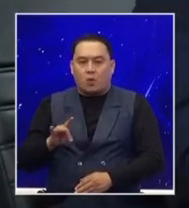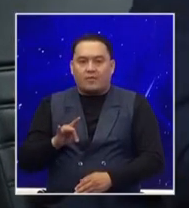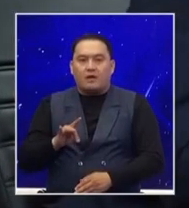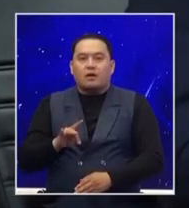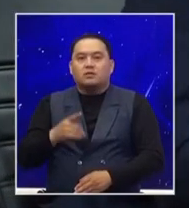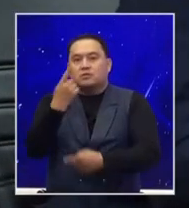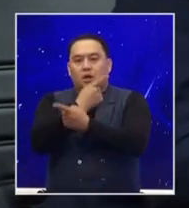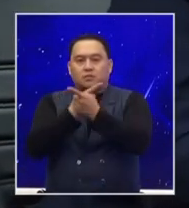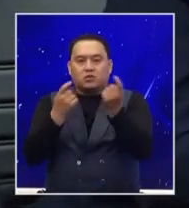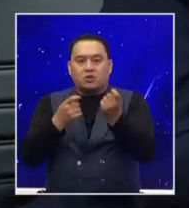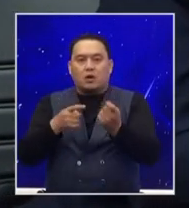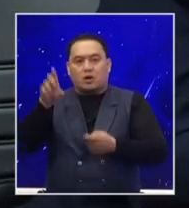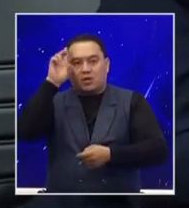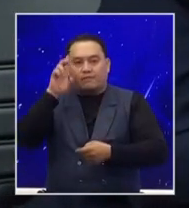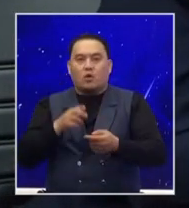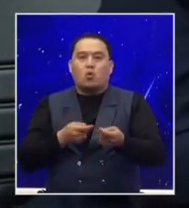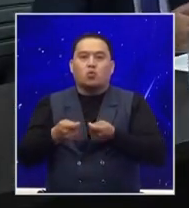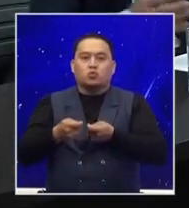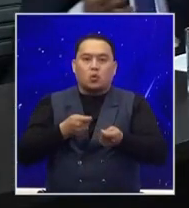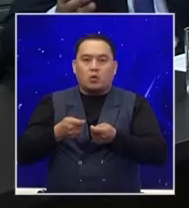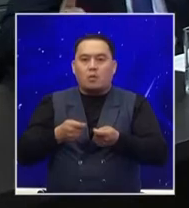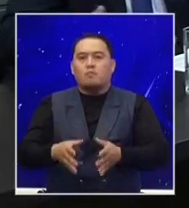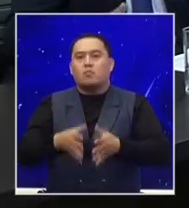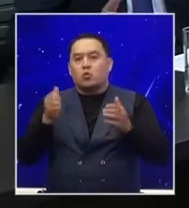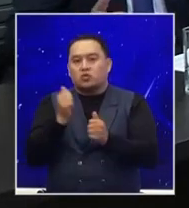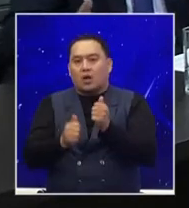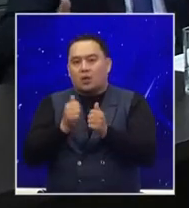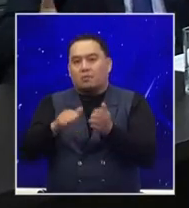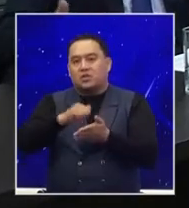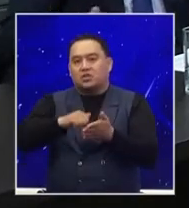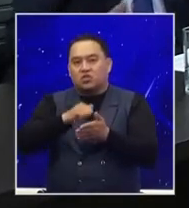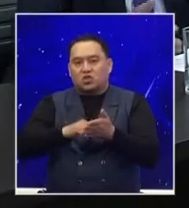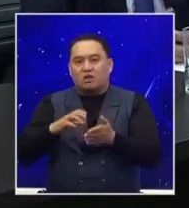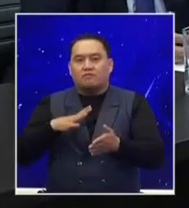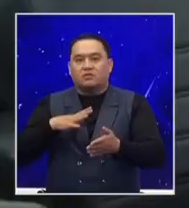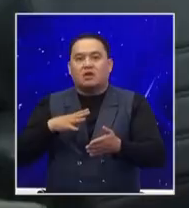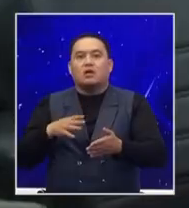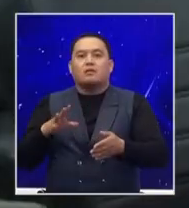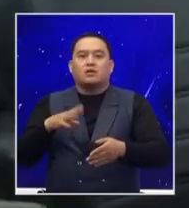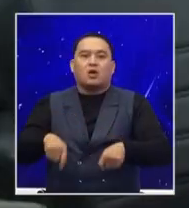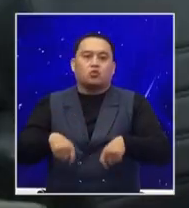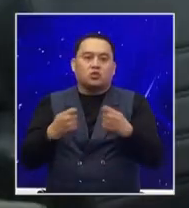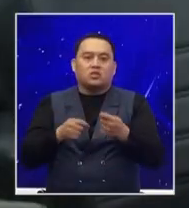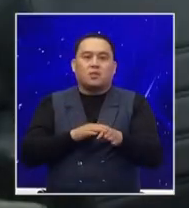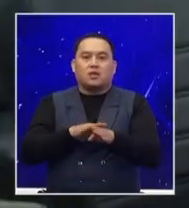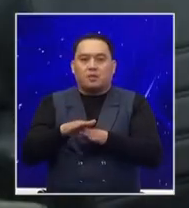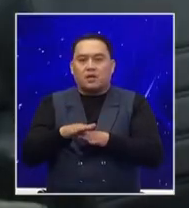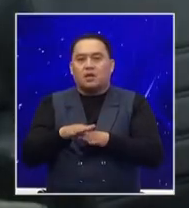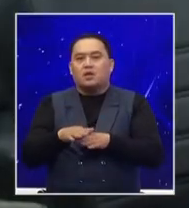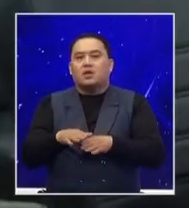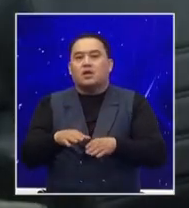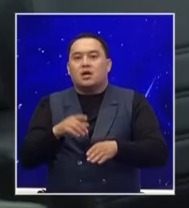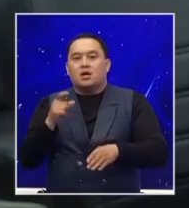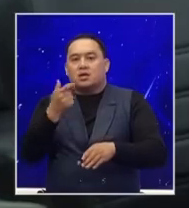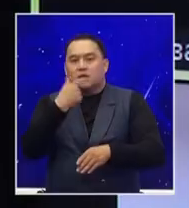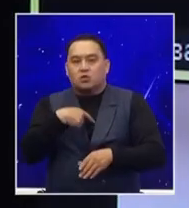Как сообщают в агентстве по делам государственной службы, наиболее частыми причинами для дисциплинарных взысканий являются нарушения исполнительской